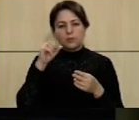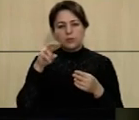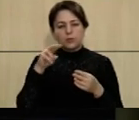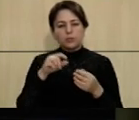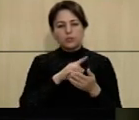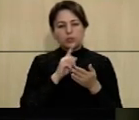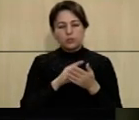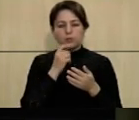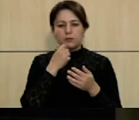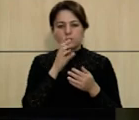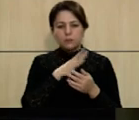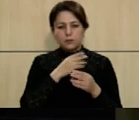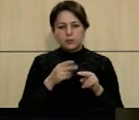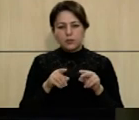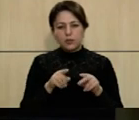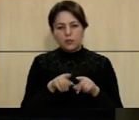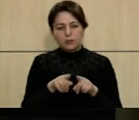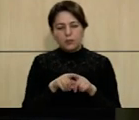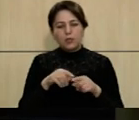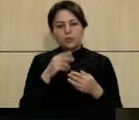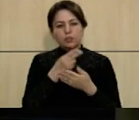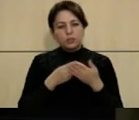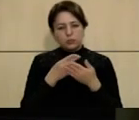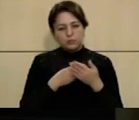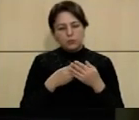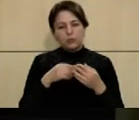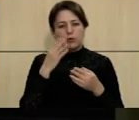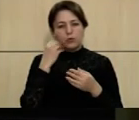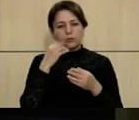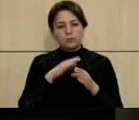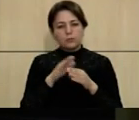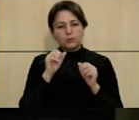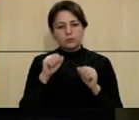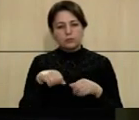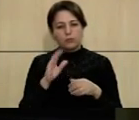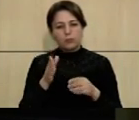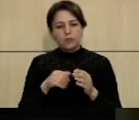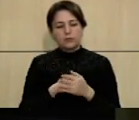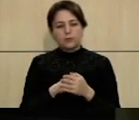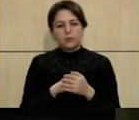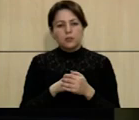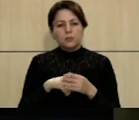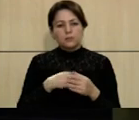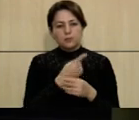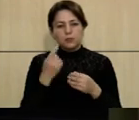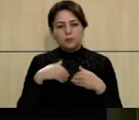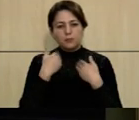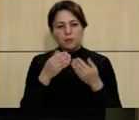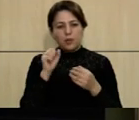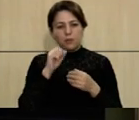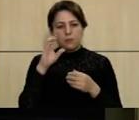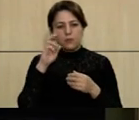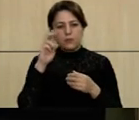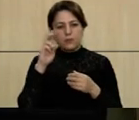murakkabroq ko'rinsa-da, lekin hozir chizmada buni osongina ilg'ab olishingiz mumkin. Demak, bizga berilgan ABC